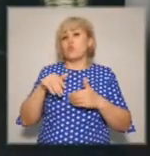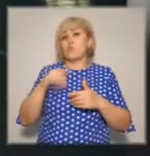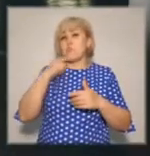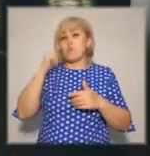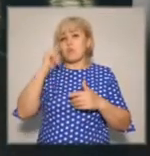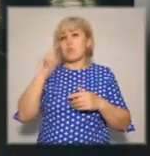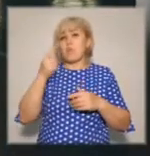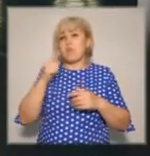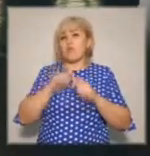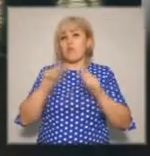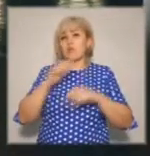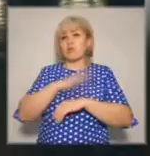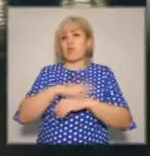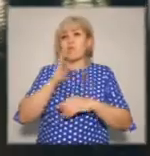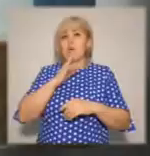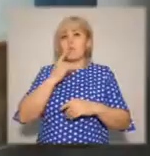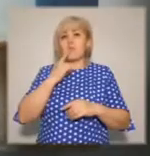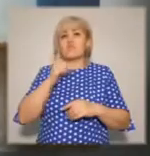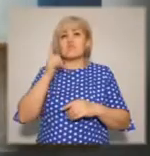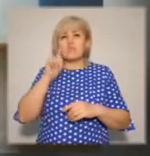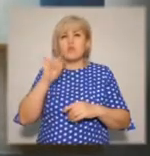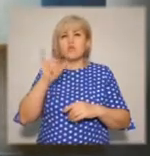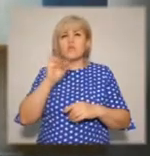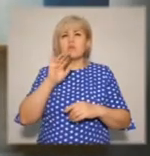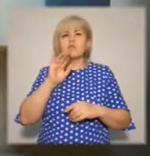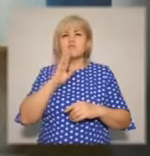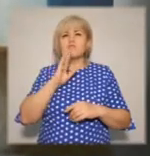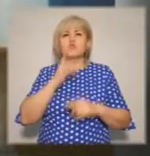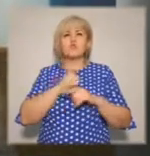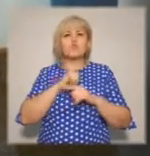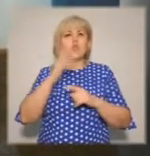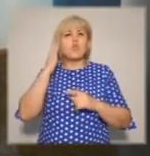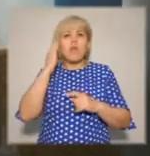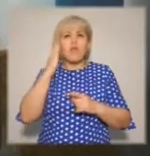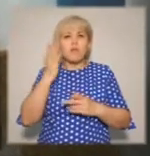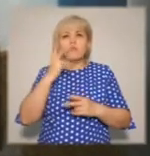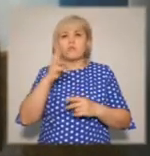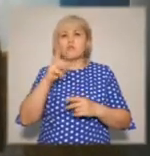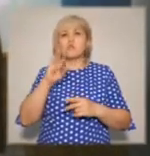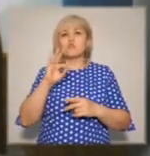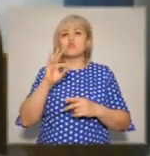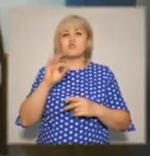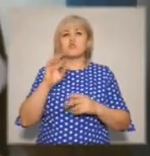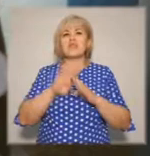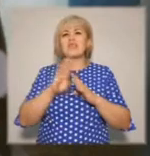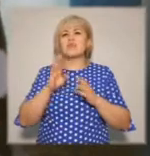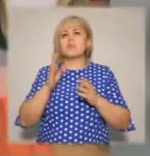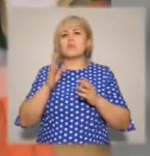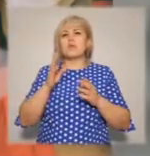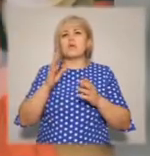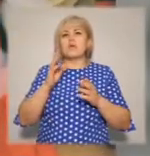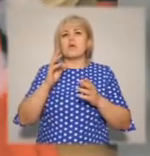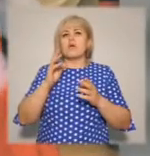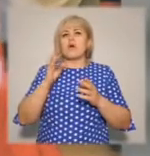хочет, ей так нравится, она вот прям первая, в первой линии, посередине делает все. Ну, как-то вот так